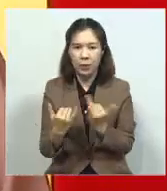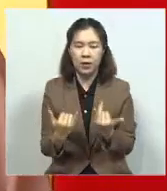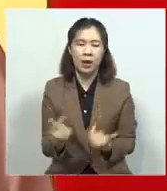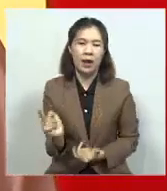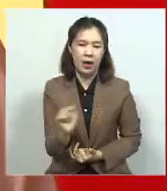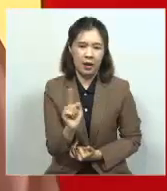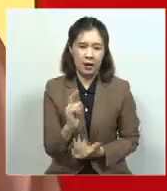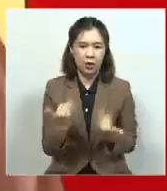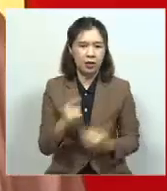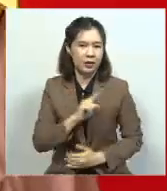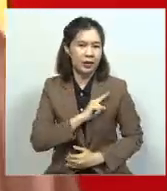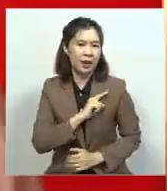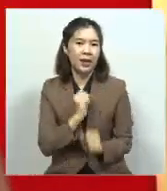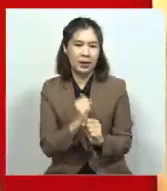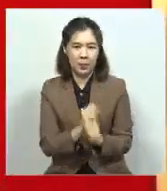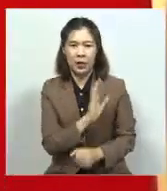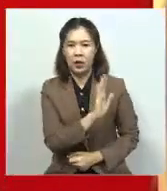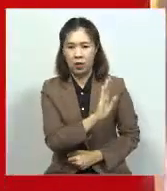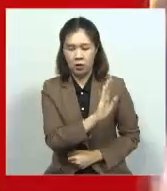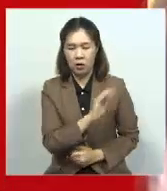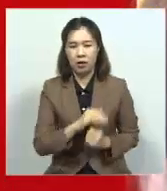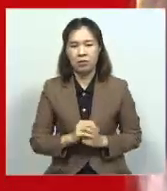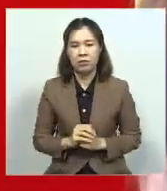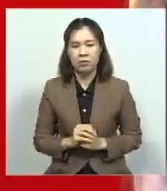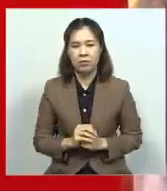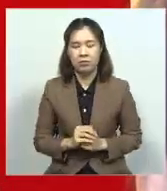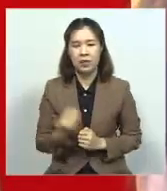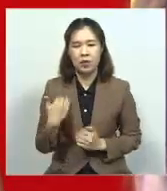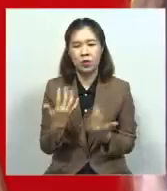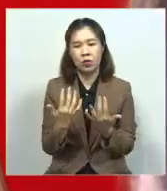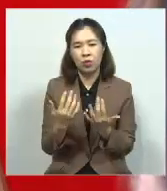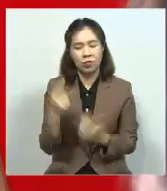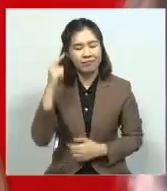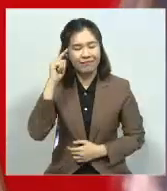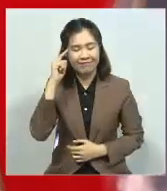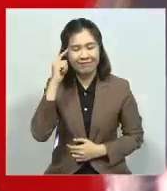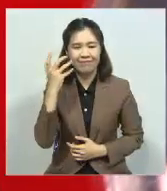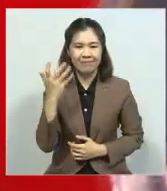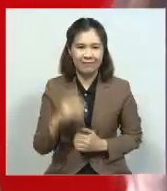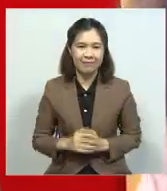นี้ขอให้พนักงานสอบสวนทำงานก่อนแต่ว่าจะเข้าข่ายเป็นผู้อิทธิพลหรือไม่อันนี้ก็ไม่ทราบค่ะ